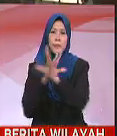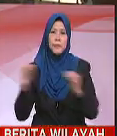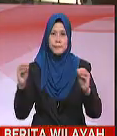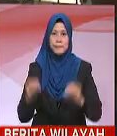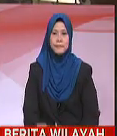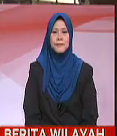hai hai